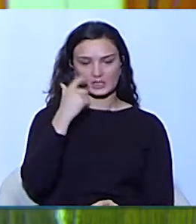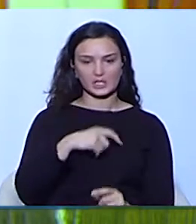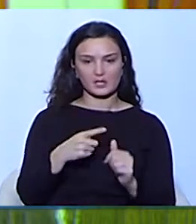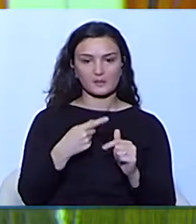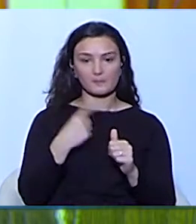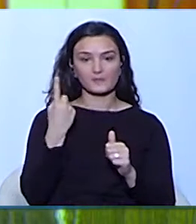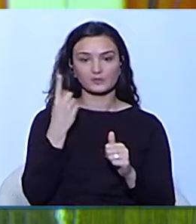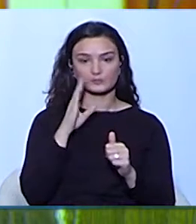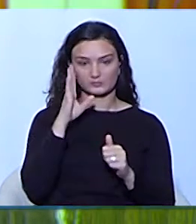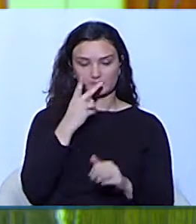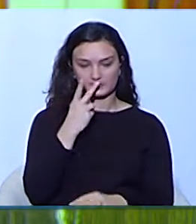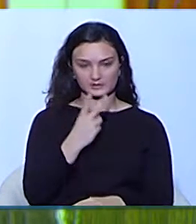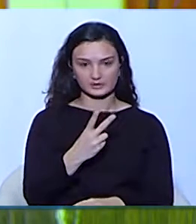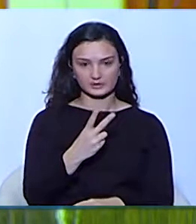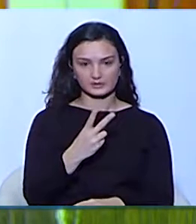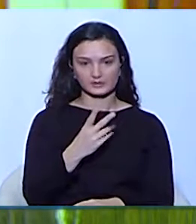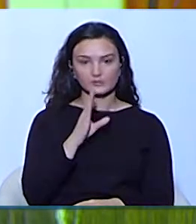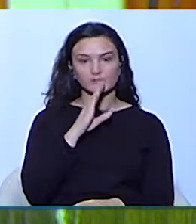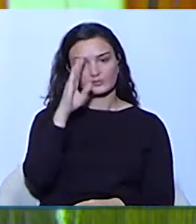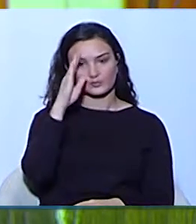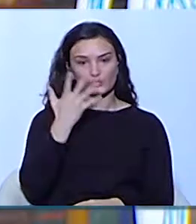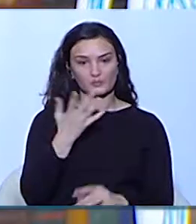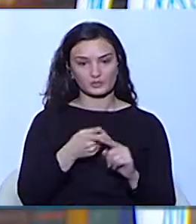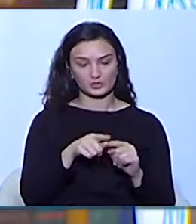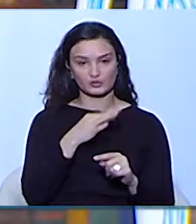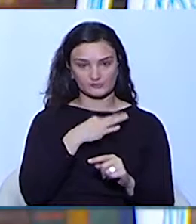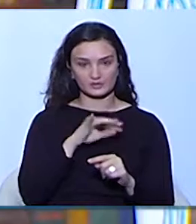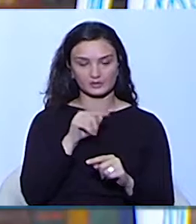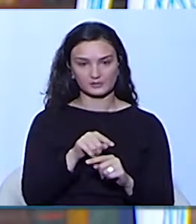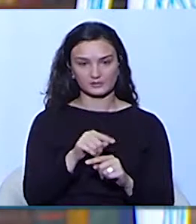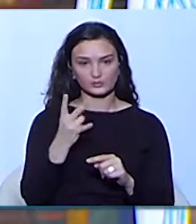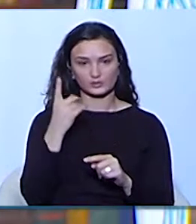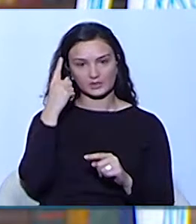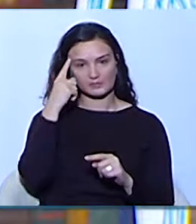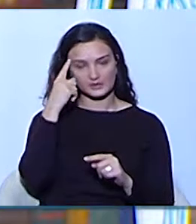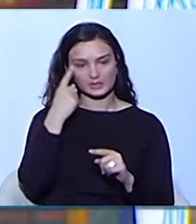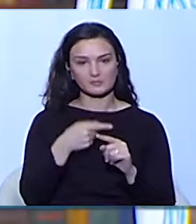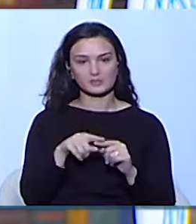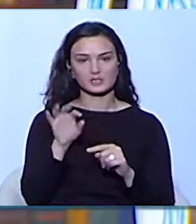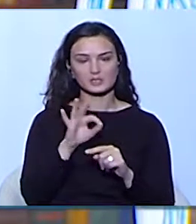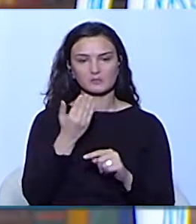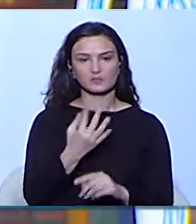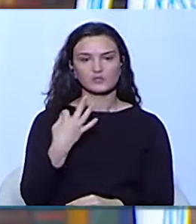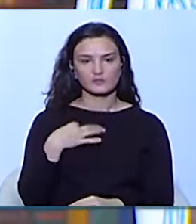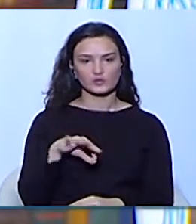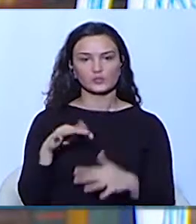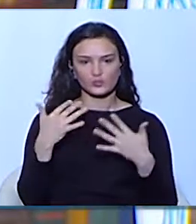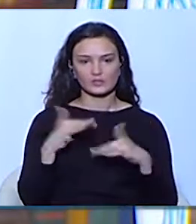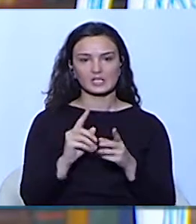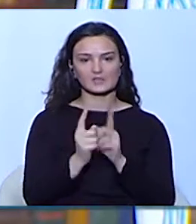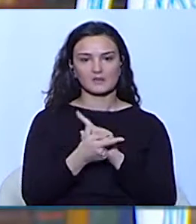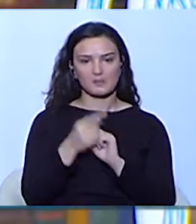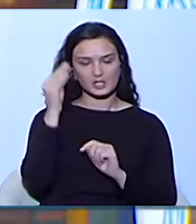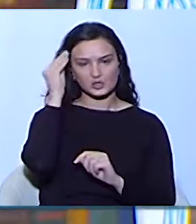პირველად სასქესო ნიშნების გამოვლენას დააფიქსირებს შვილთან, უნდა დაფიქრდეს იმაზე, რომ მის შვილს უკვე